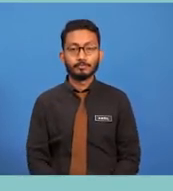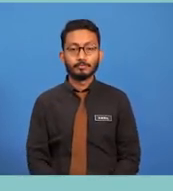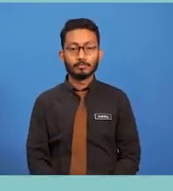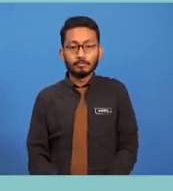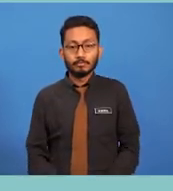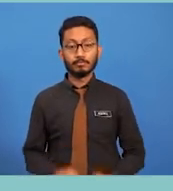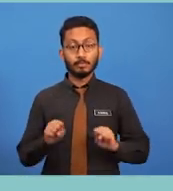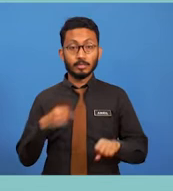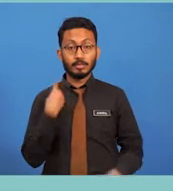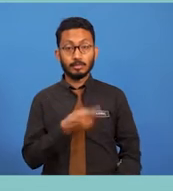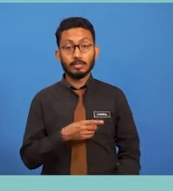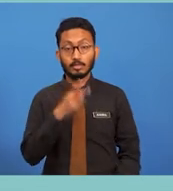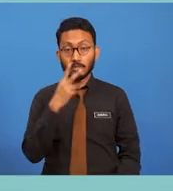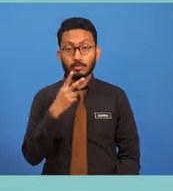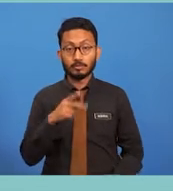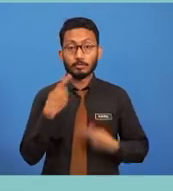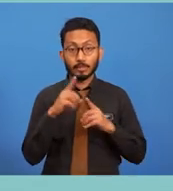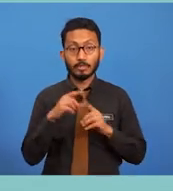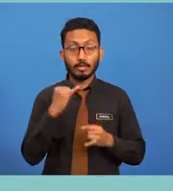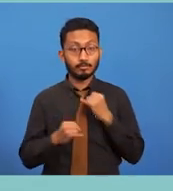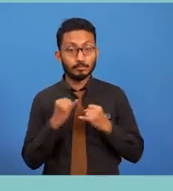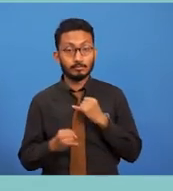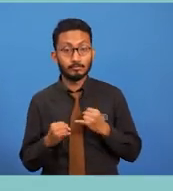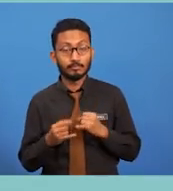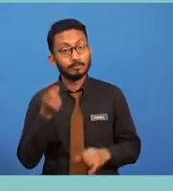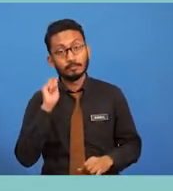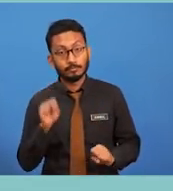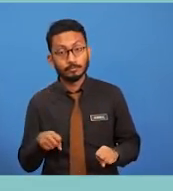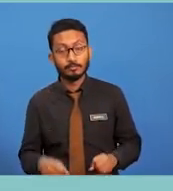Boleh kita semak jawapan untuk soalan terakhir kita ini?